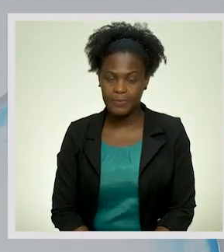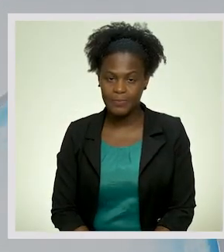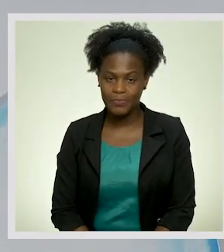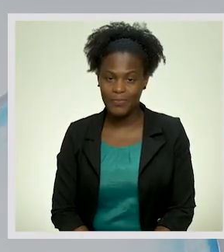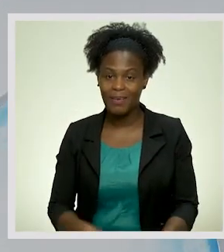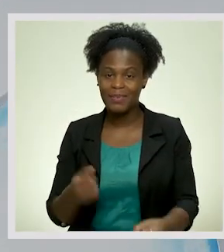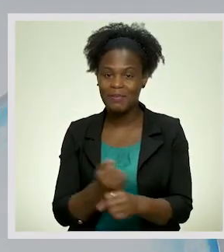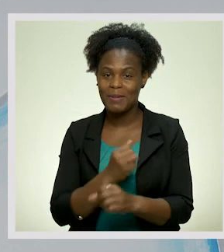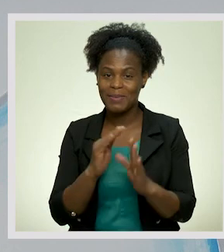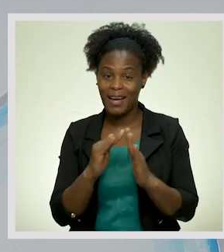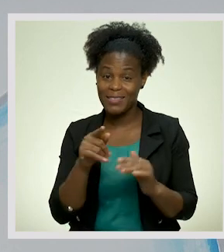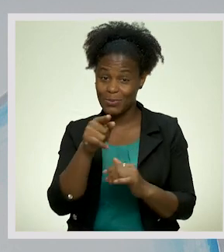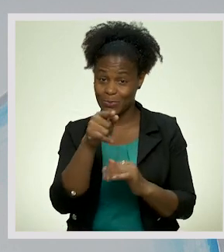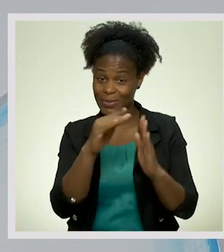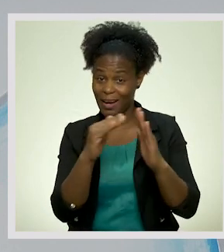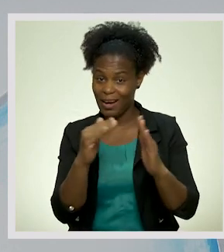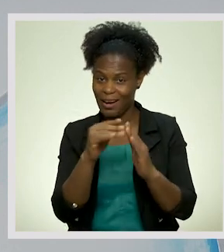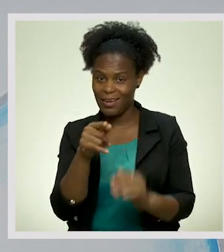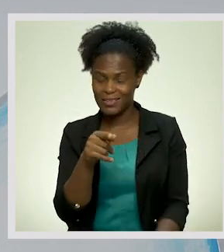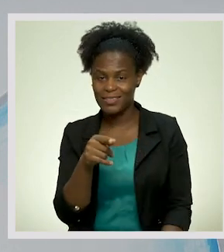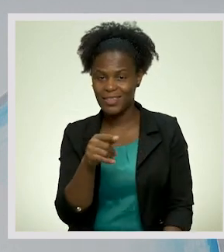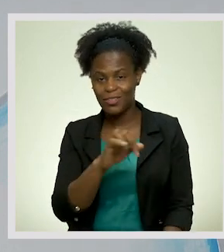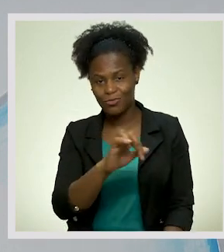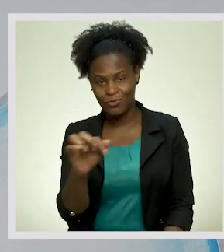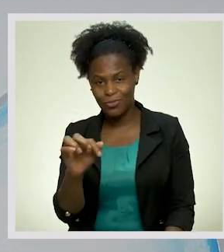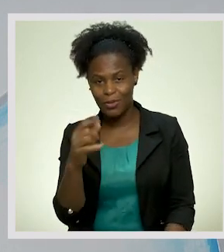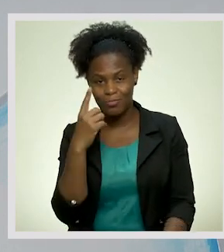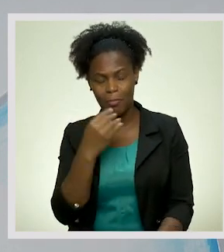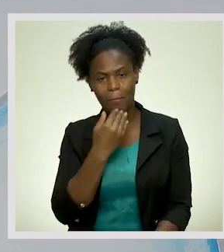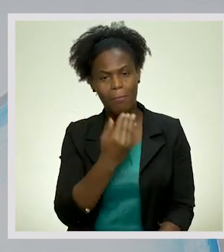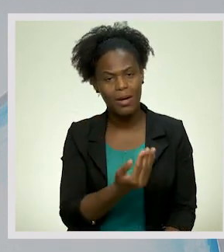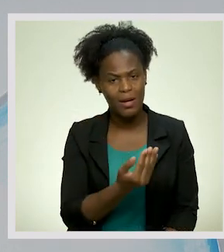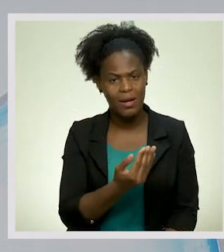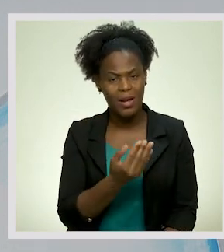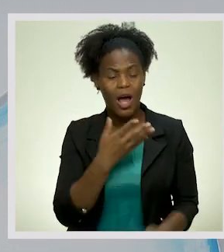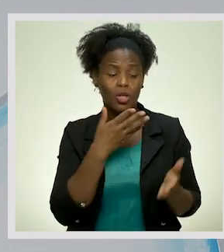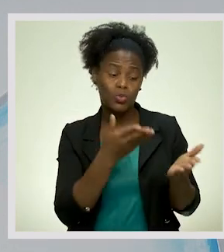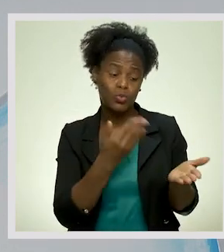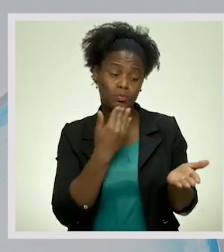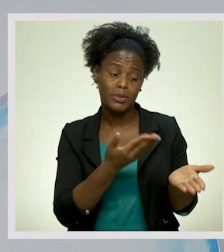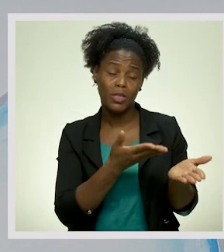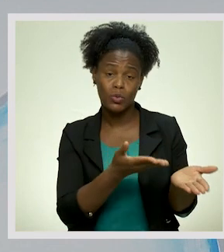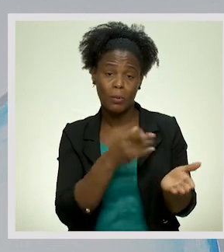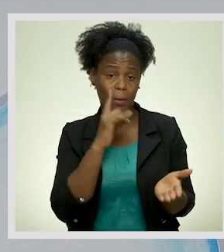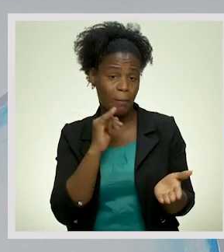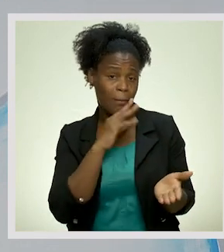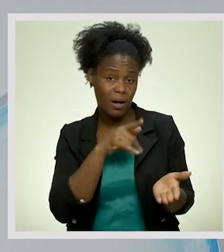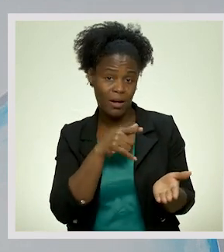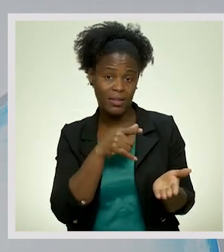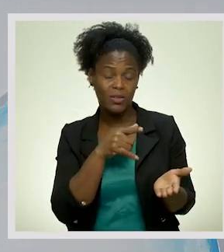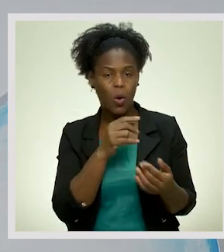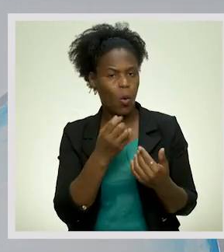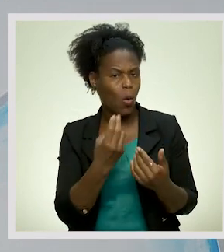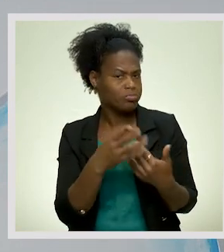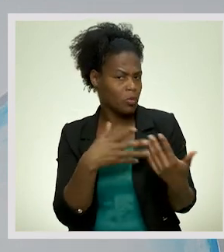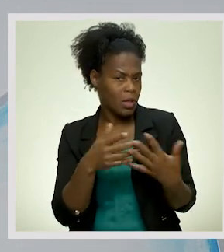Devoir. À la maison, vous allez demander l'aide de vos parents ou de quelqu'un